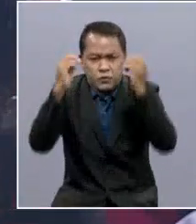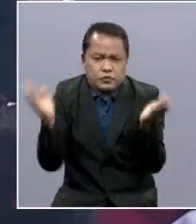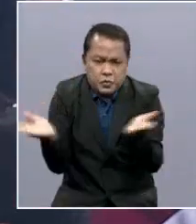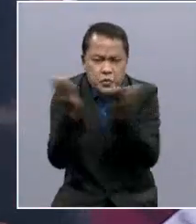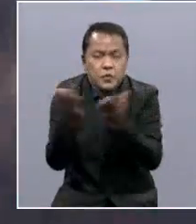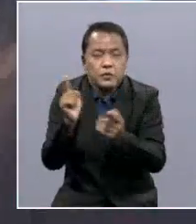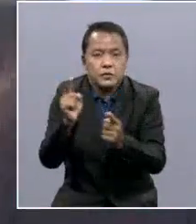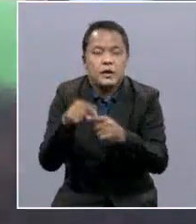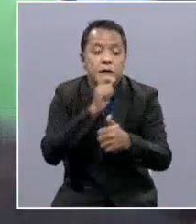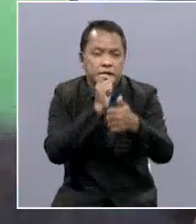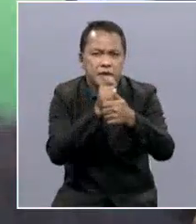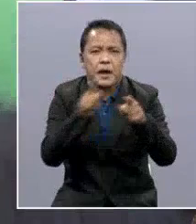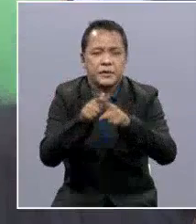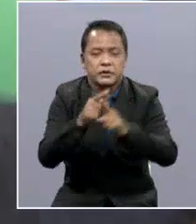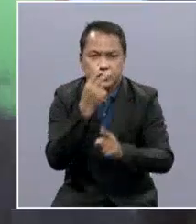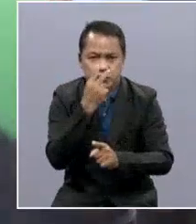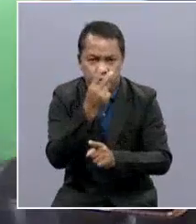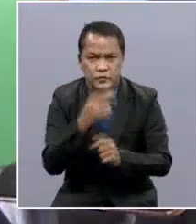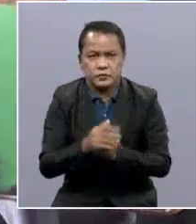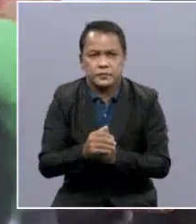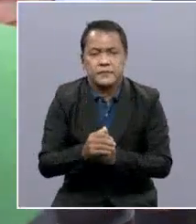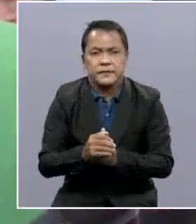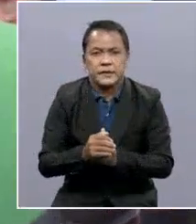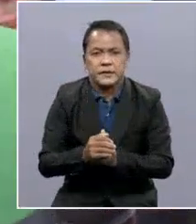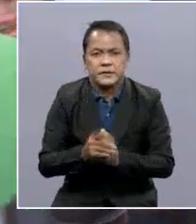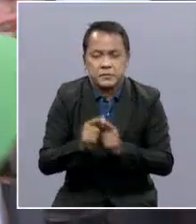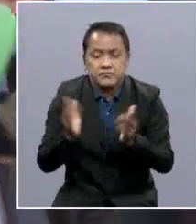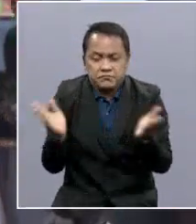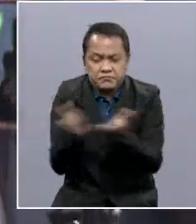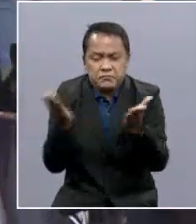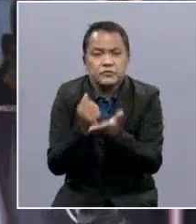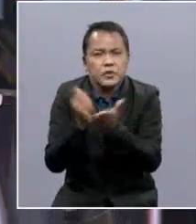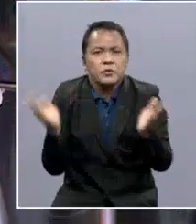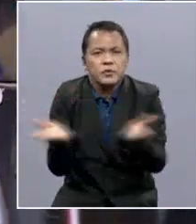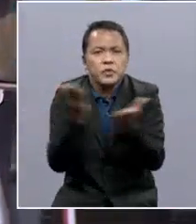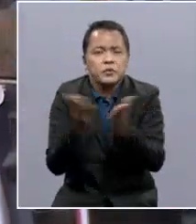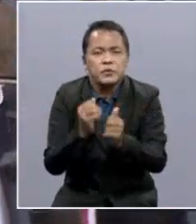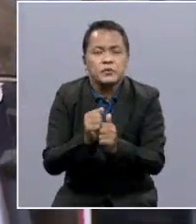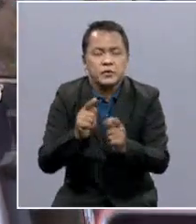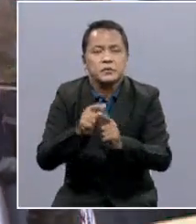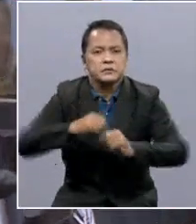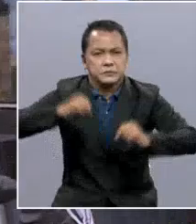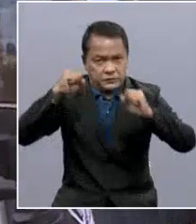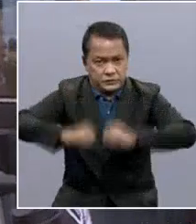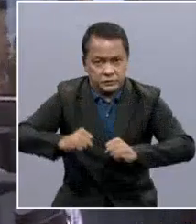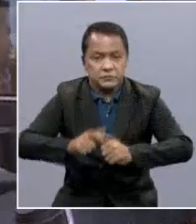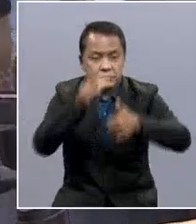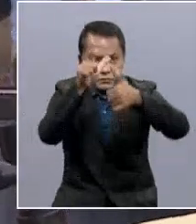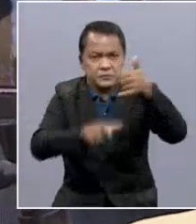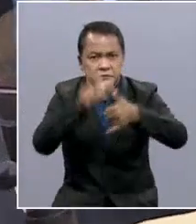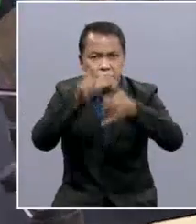ก็ให้สัมภาษณ์เหมือนกันก็จับจับจ้องกันเนี่ยนะครับที่ดันแบบนี้สนับสนุนแบบนี้เนี่ยผู้กองเนี่ยมั่นใจเพราะบุคลิก